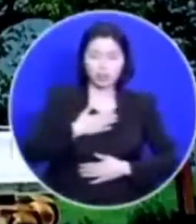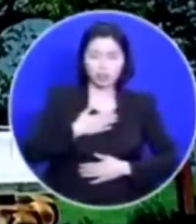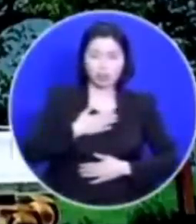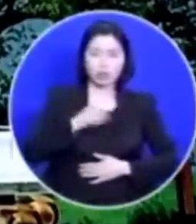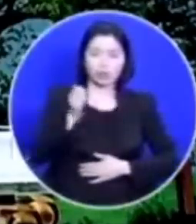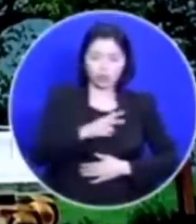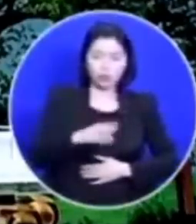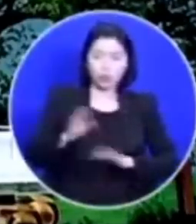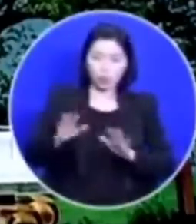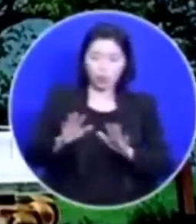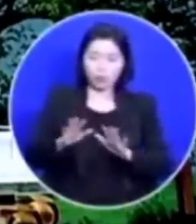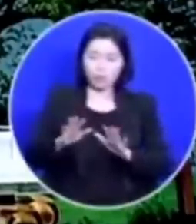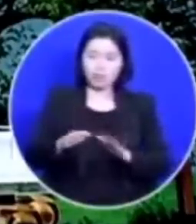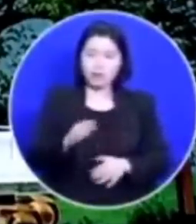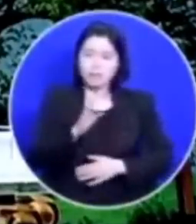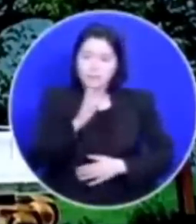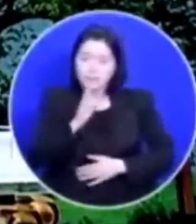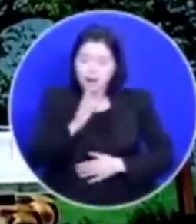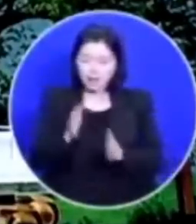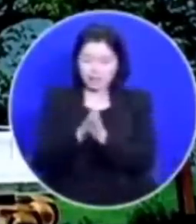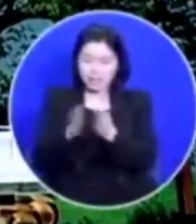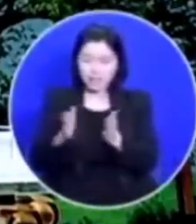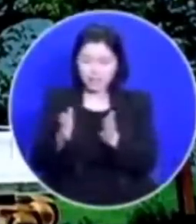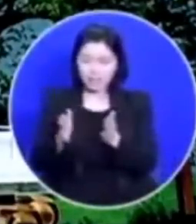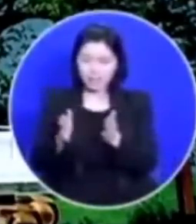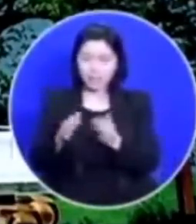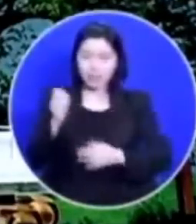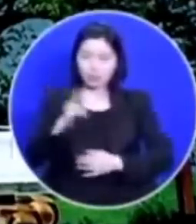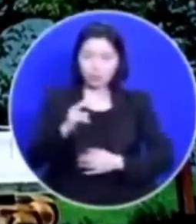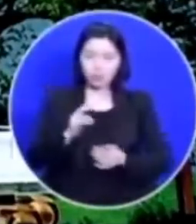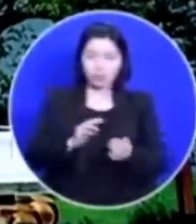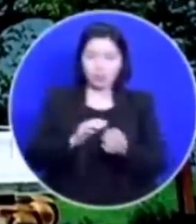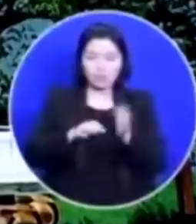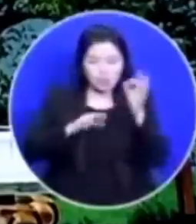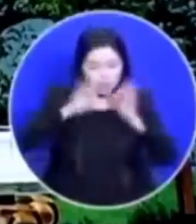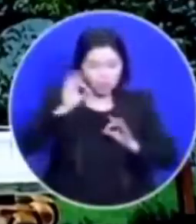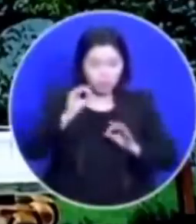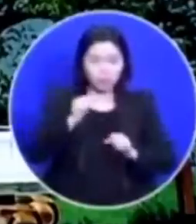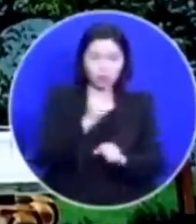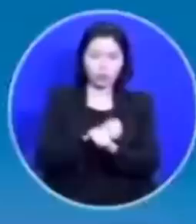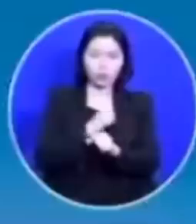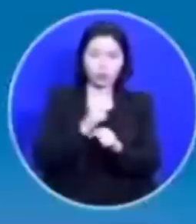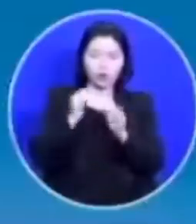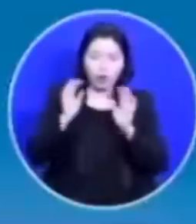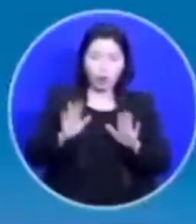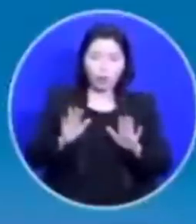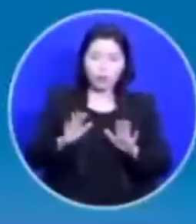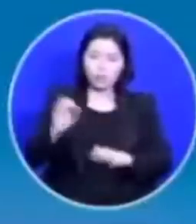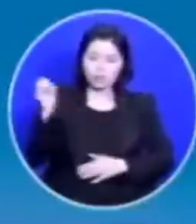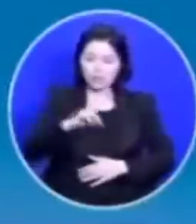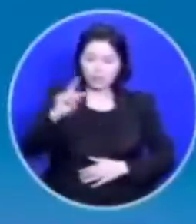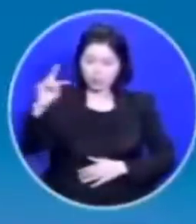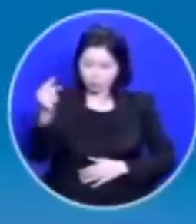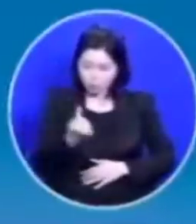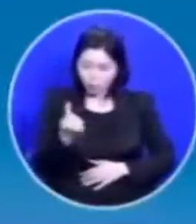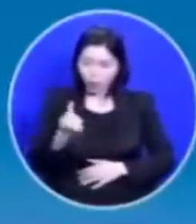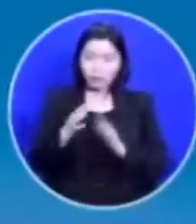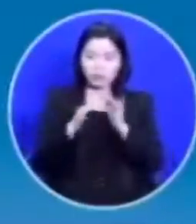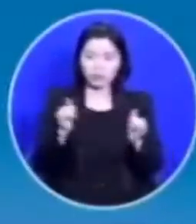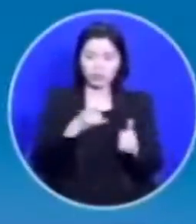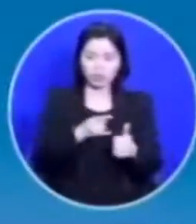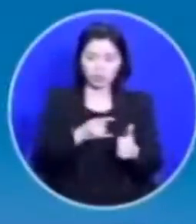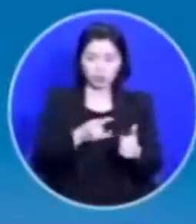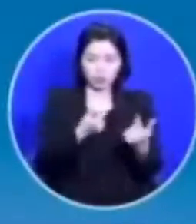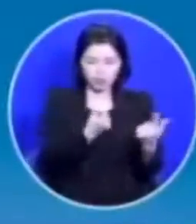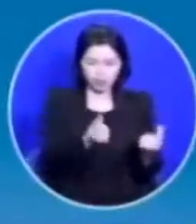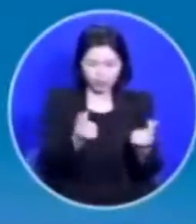예수님을 믿은 사람에게도 그 동안의 실족하여 살다가 오늘 주님께로 다시 돌아 나온 그 분에게도